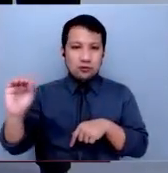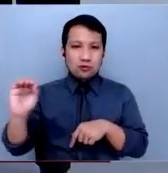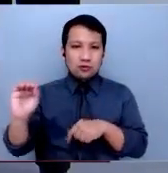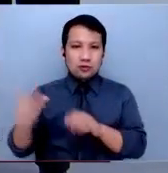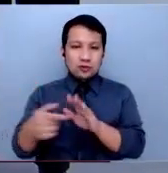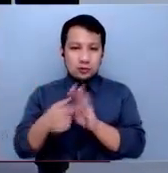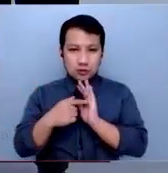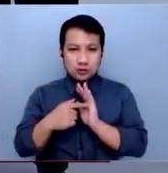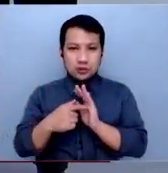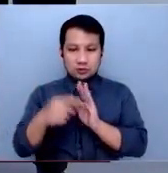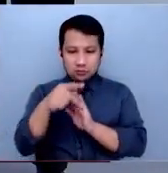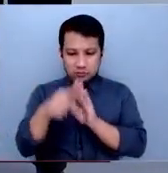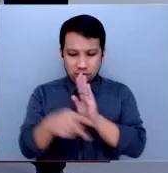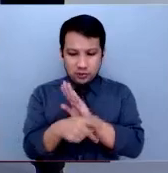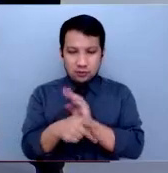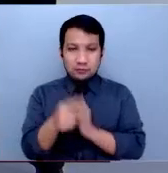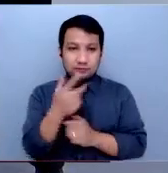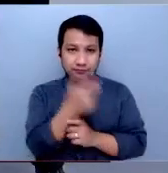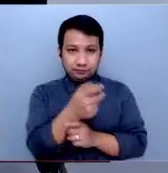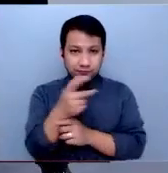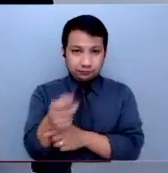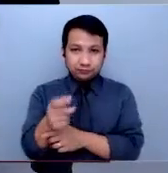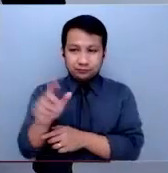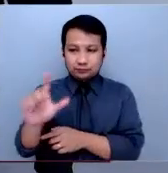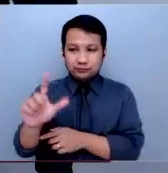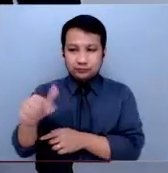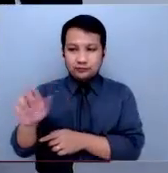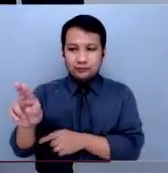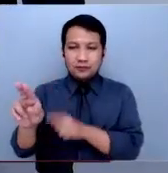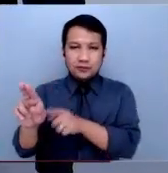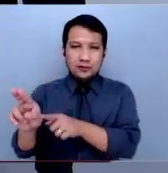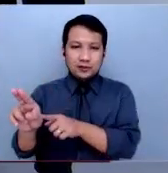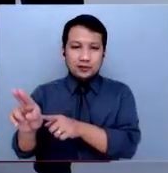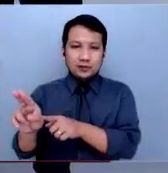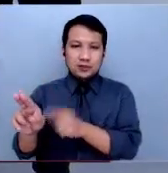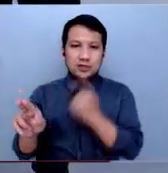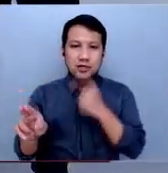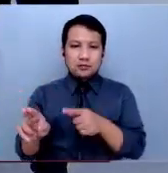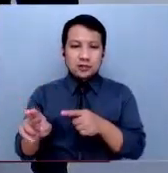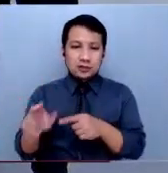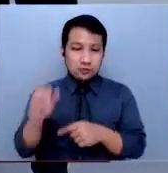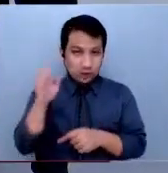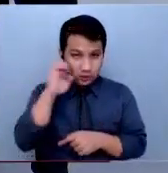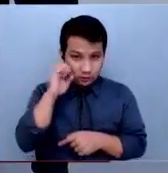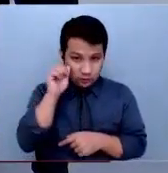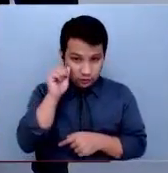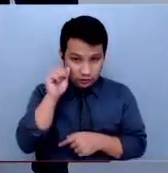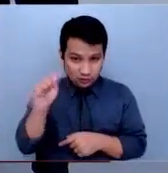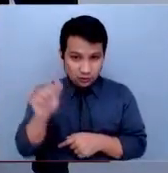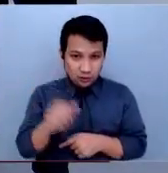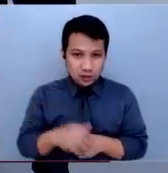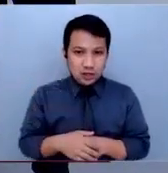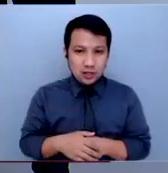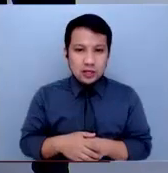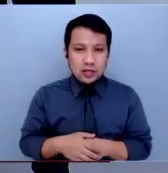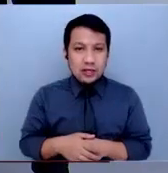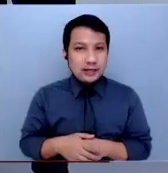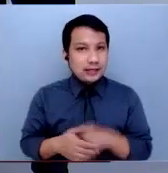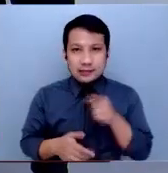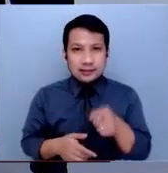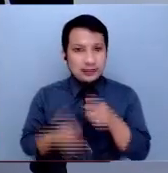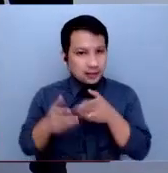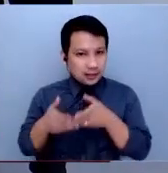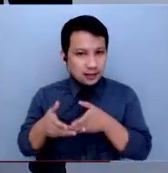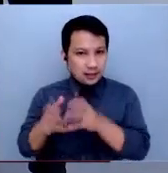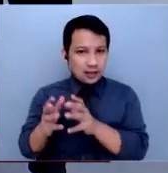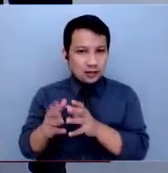vaccination policies yung mga LGU. Ang sabi po ni Interior Secretary Eduardo Anyo, hanggat hindi sila pinipigilan ng mga